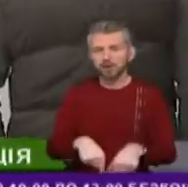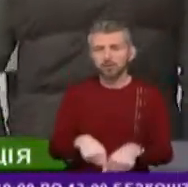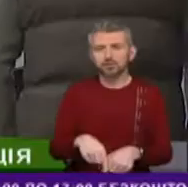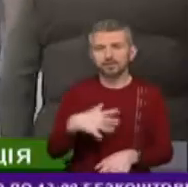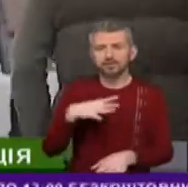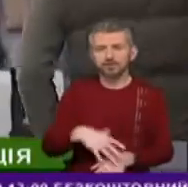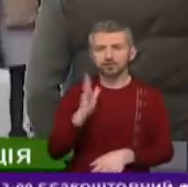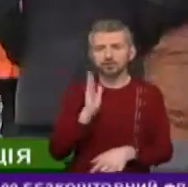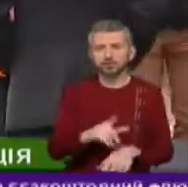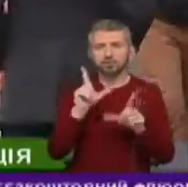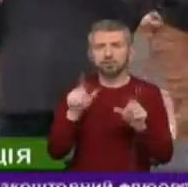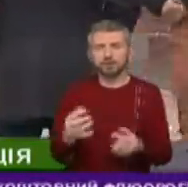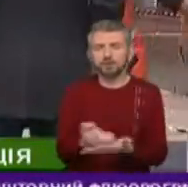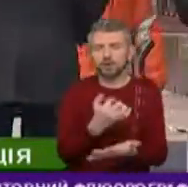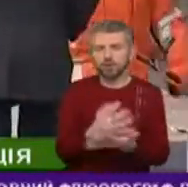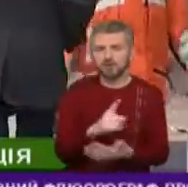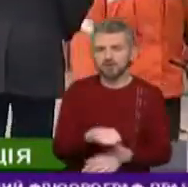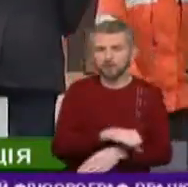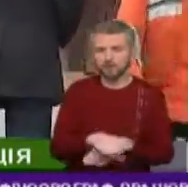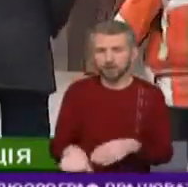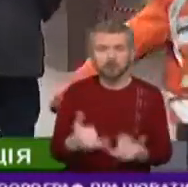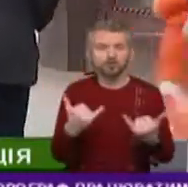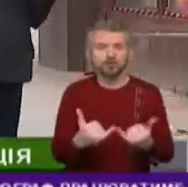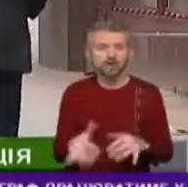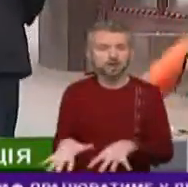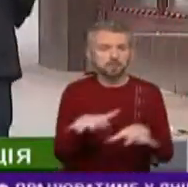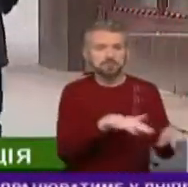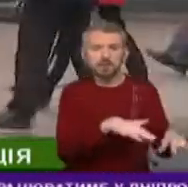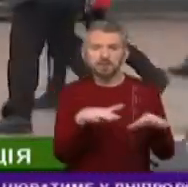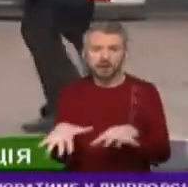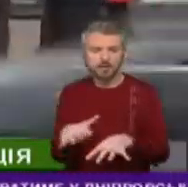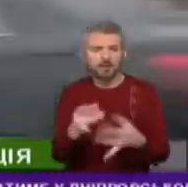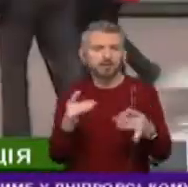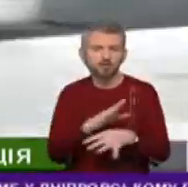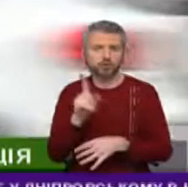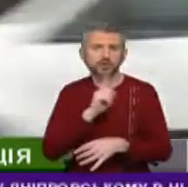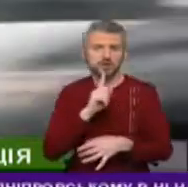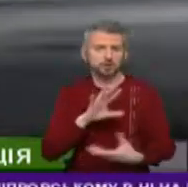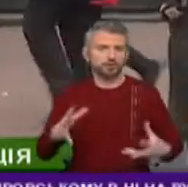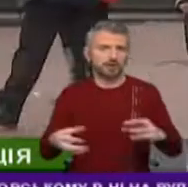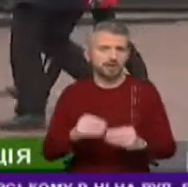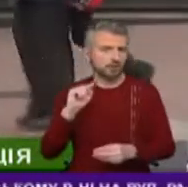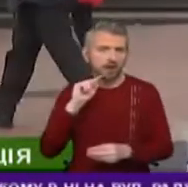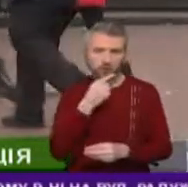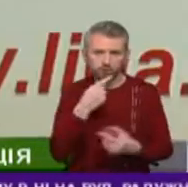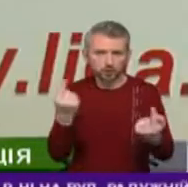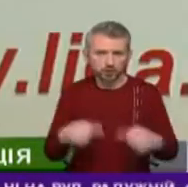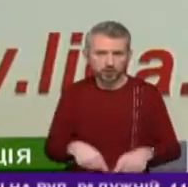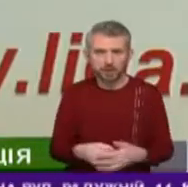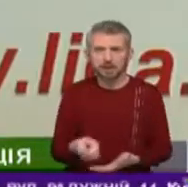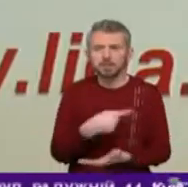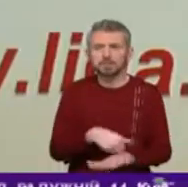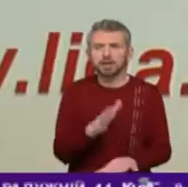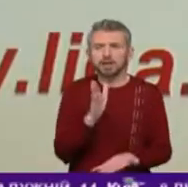вимушені будуть поїхати заробляти за кордон. Сучасна міграція – це не просто тимчасовий наслідок економічної кризи. Ми